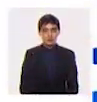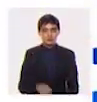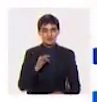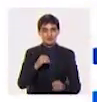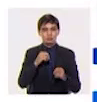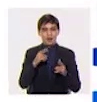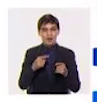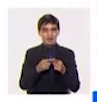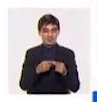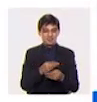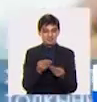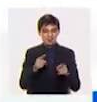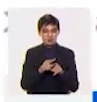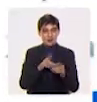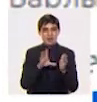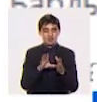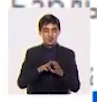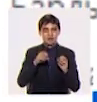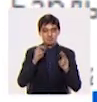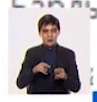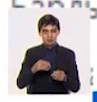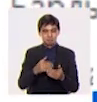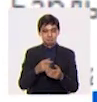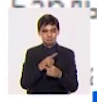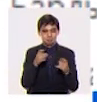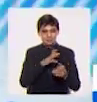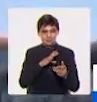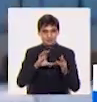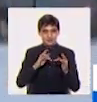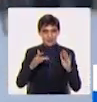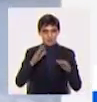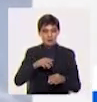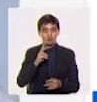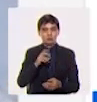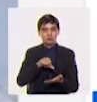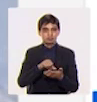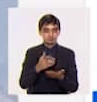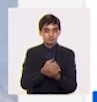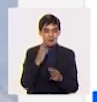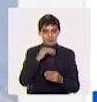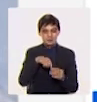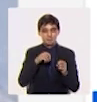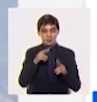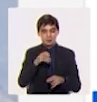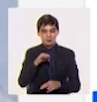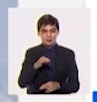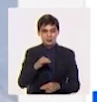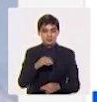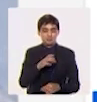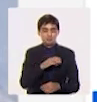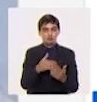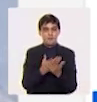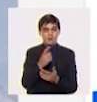жалға беру туралы ақпарат электрондық сауда алаңына өткен аптада шығарылды. Конкурстық рәсімдердің барлығы сонда жүзеге асады. Белгілісі, жаңа